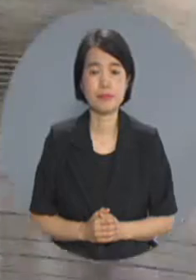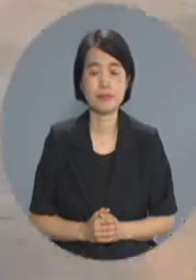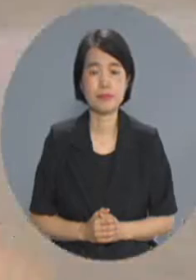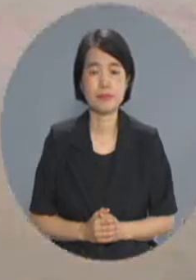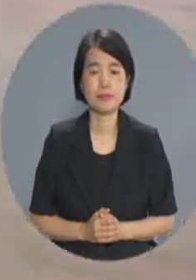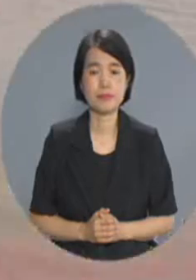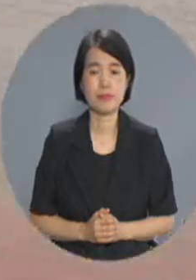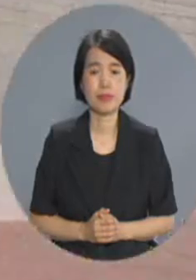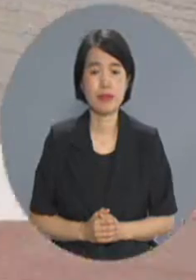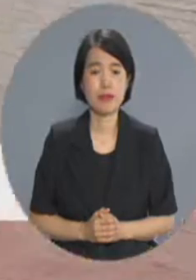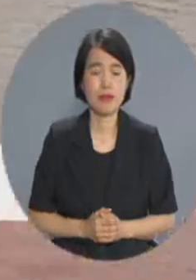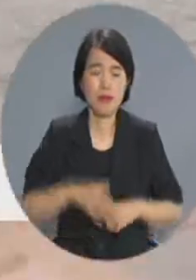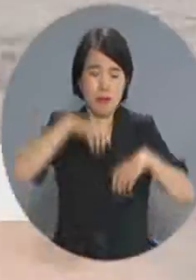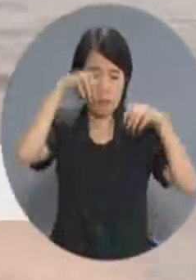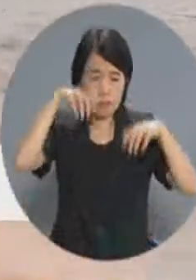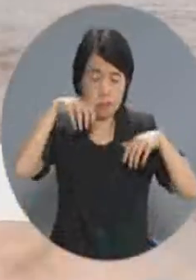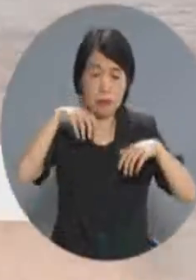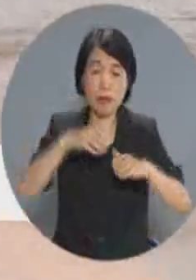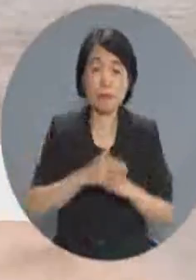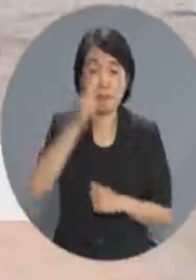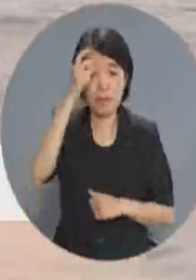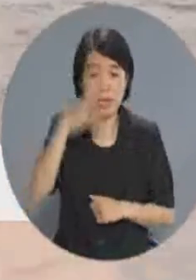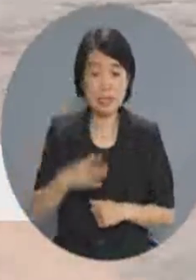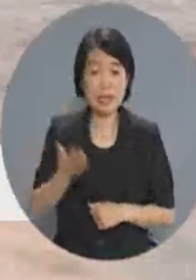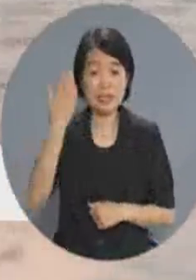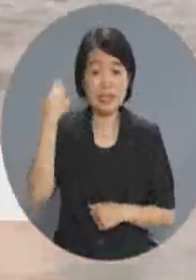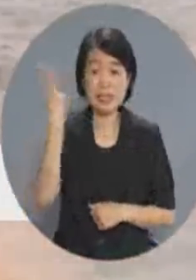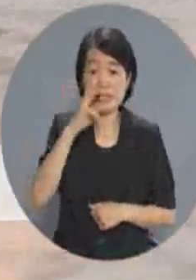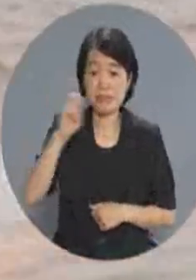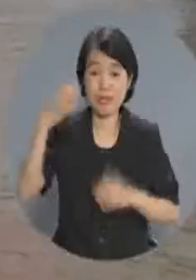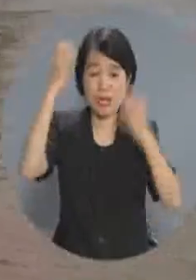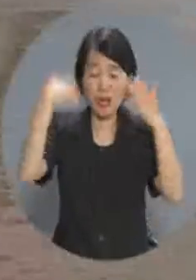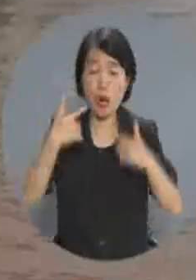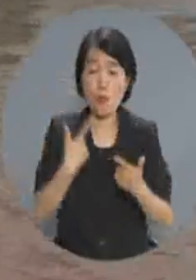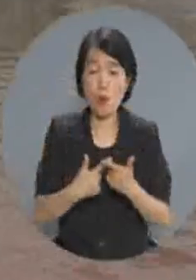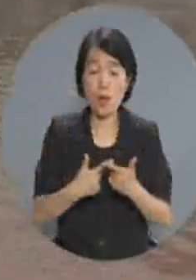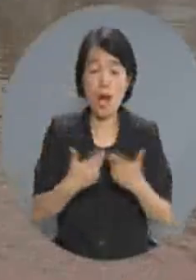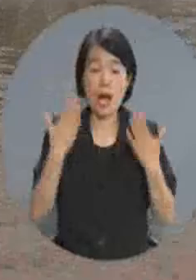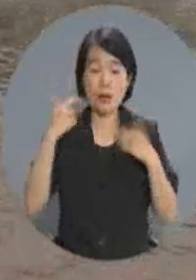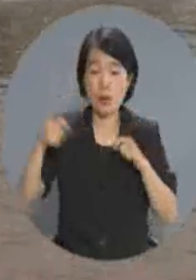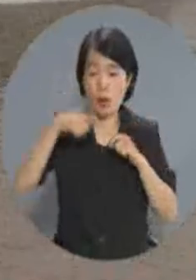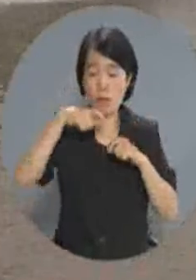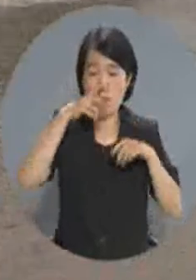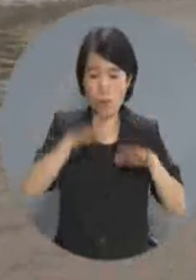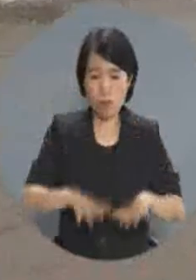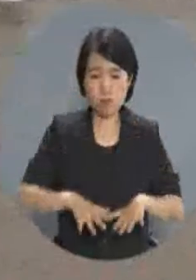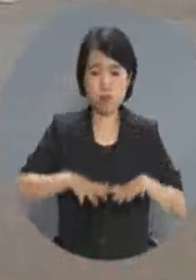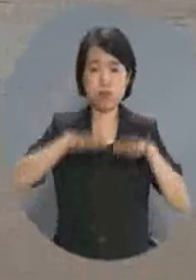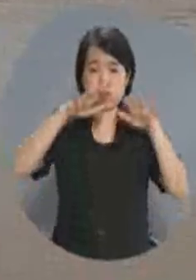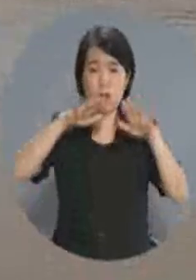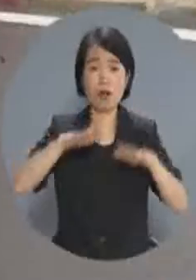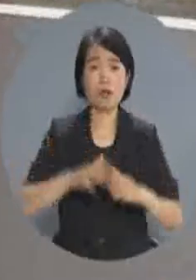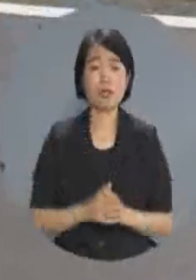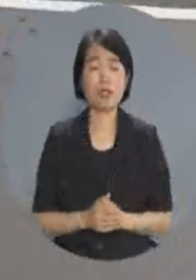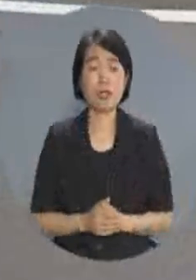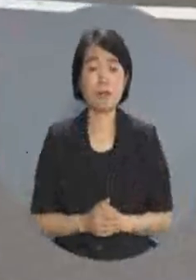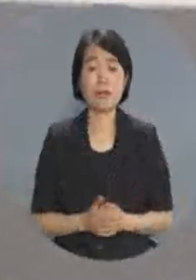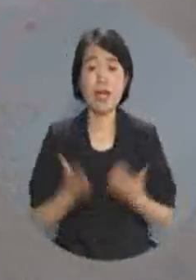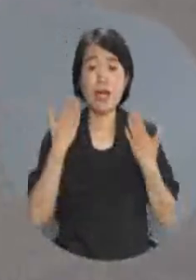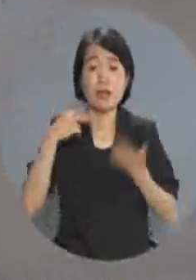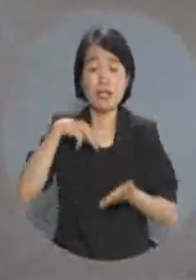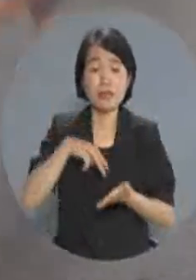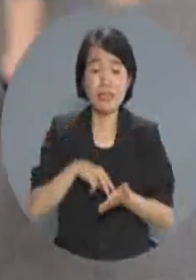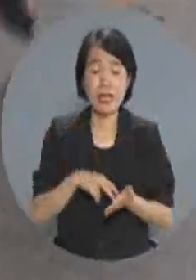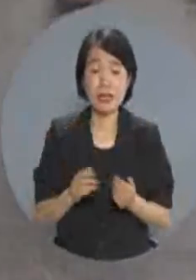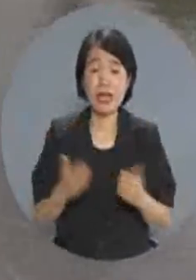유독 국지성 호우가 찾았던 지난 2010년 여름 목포의 한 학교 앞은 물바다가 됐습니다 학교측의